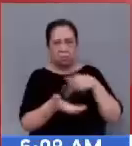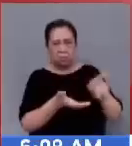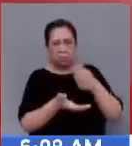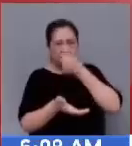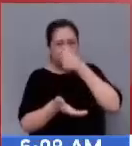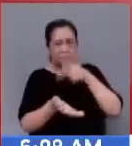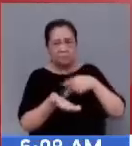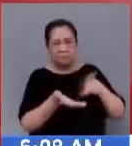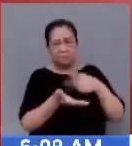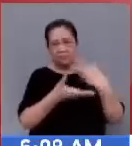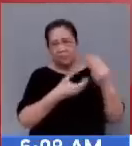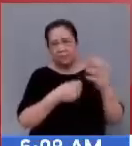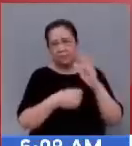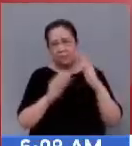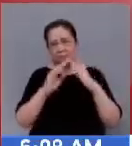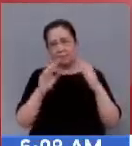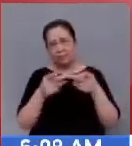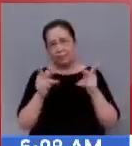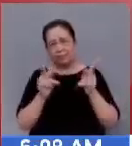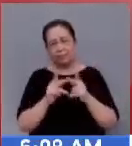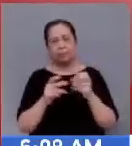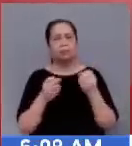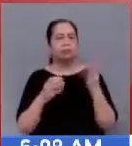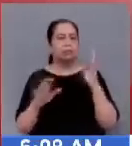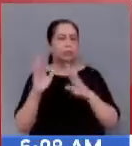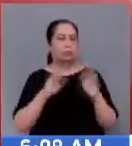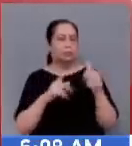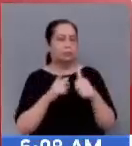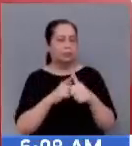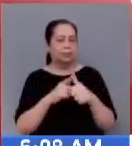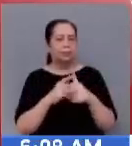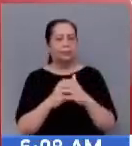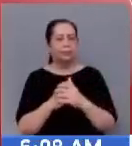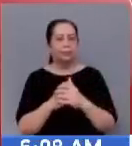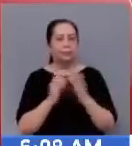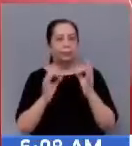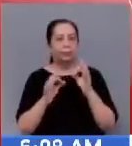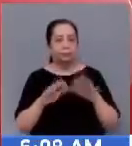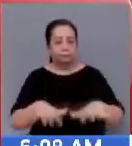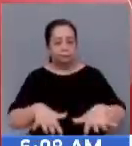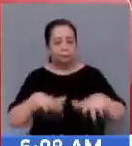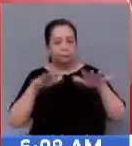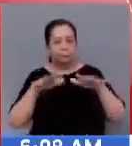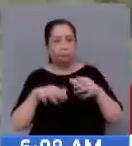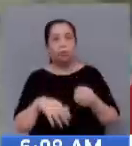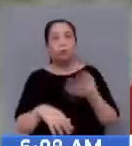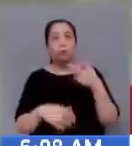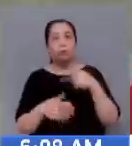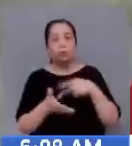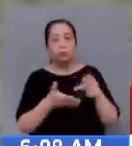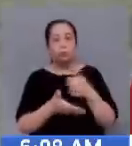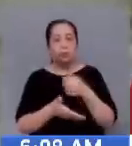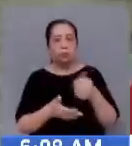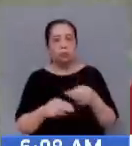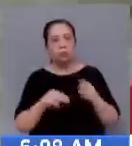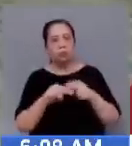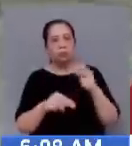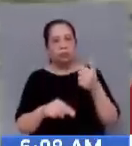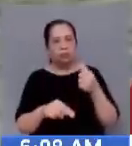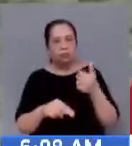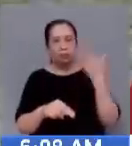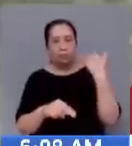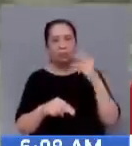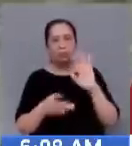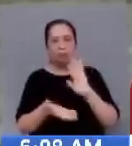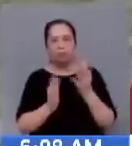kayo dito sa lugar na to? Marami pong problema. Una po, paglaki po ng tubig, ang pamasahe po, magiging 10 po, magiging 50 na po. Paano